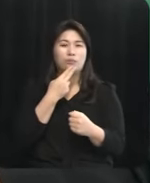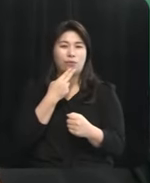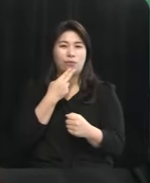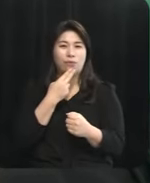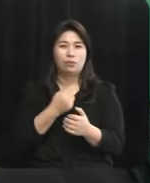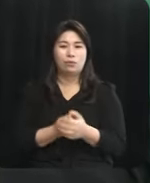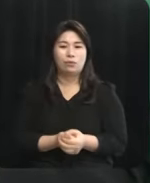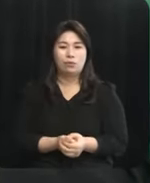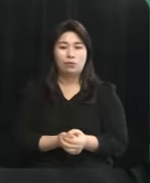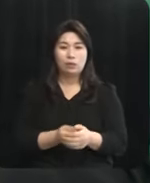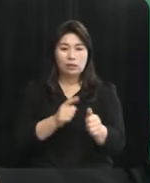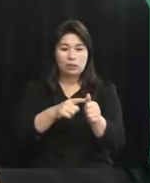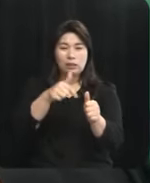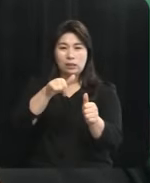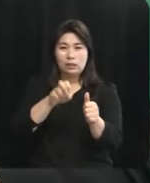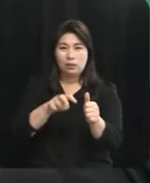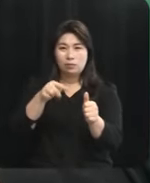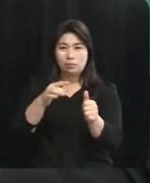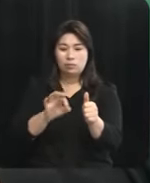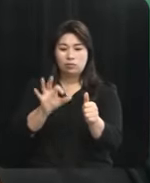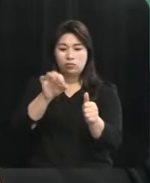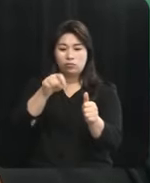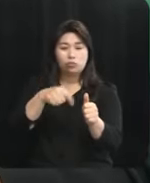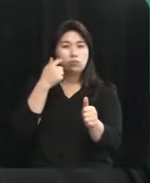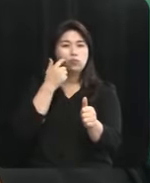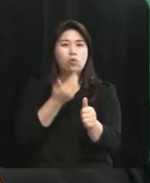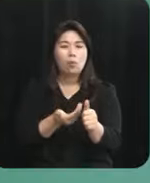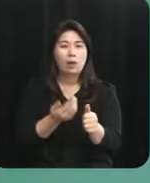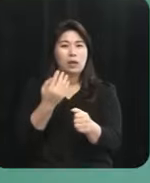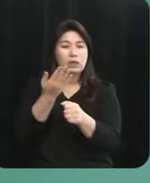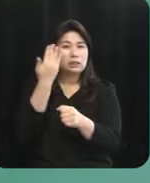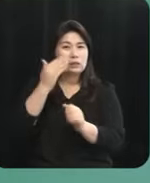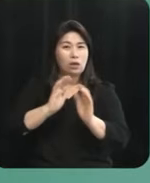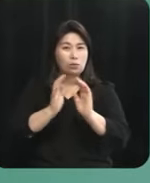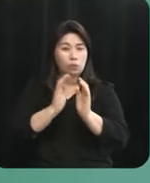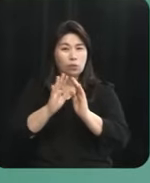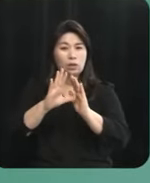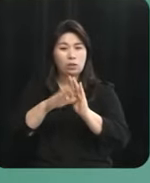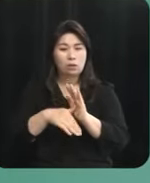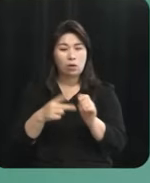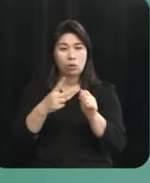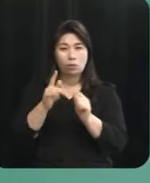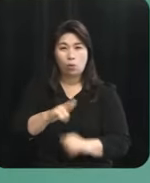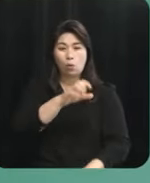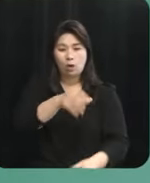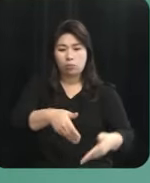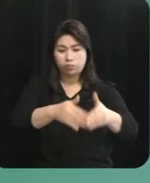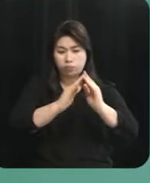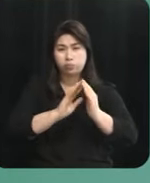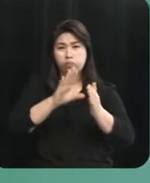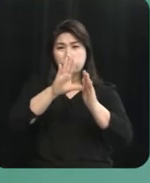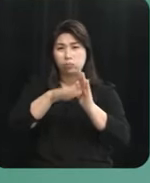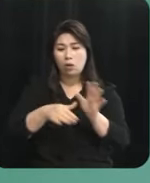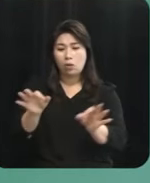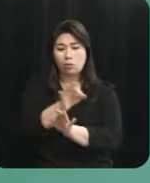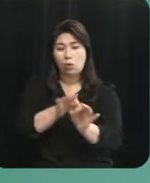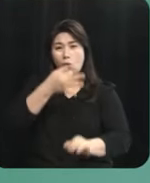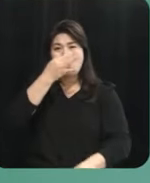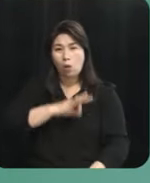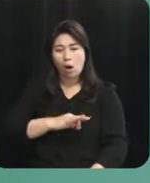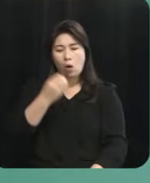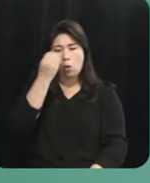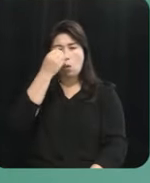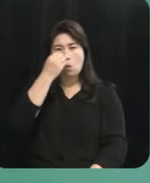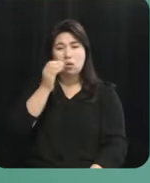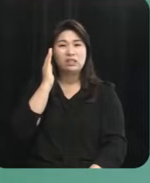우리 김승원 후보님께 여쭙겠습니다 지난번 토론에서 제2공항이 건설되었을 때 경제적 효과 어마어마한